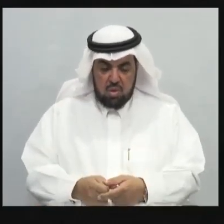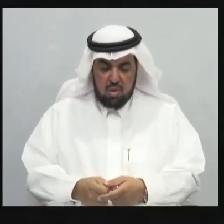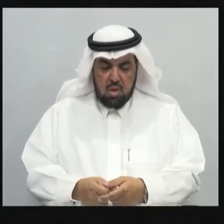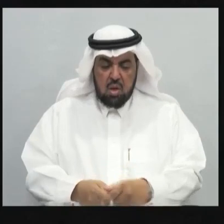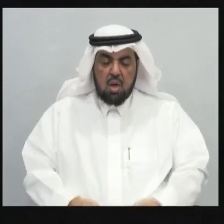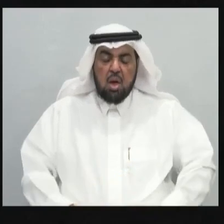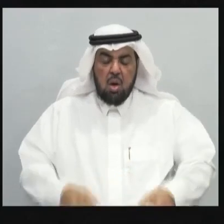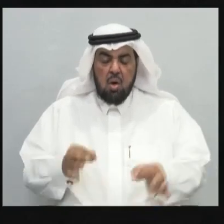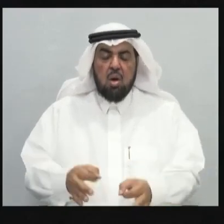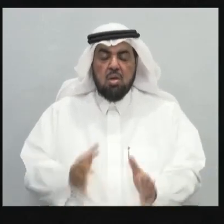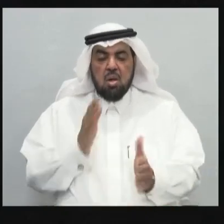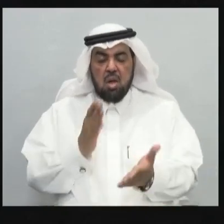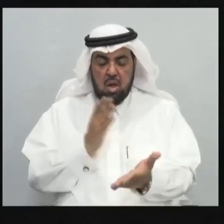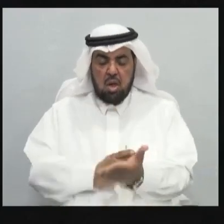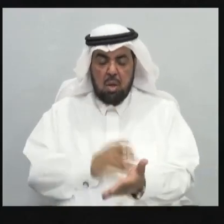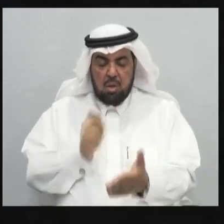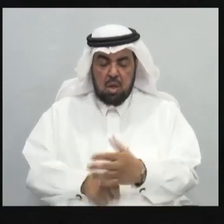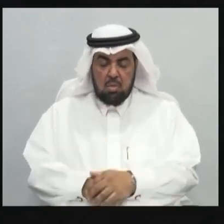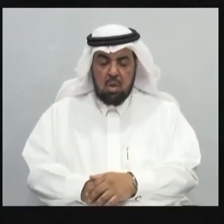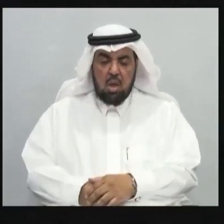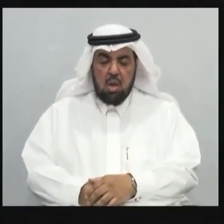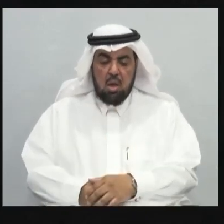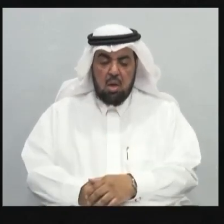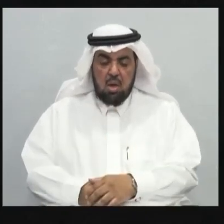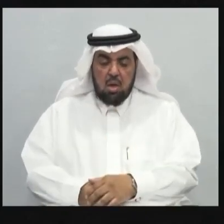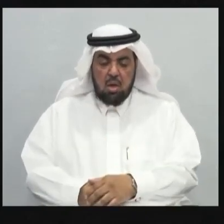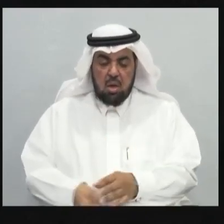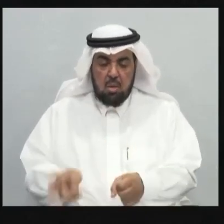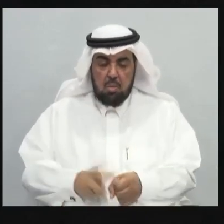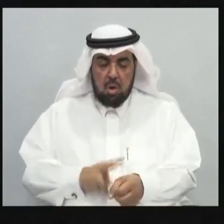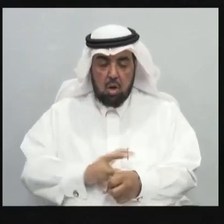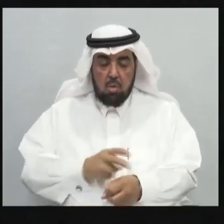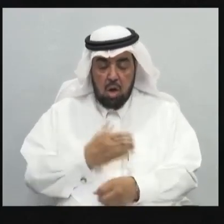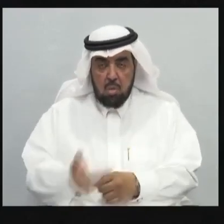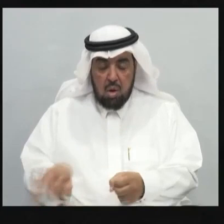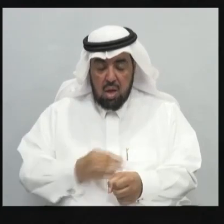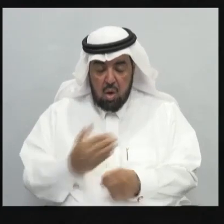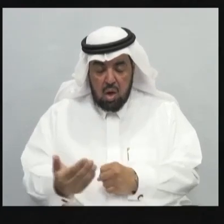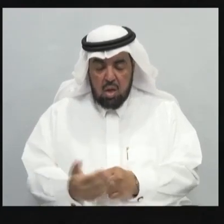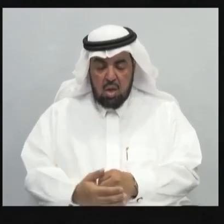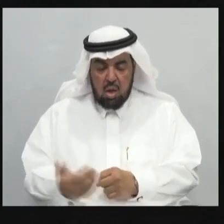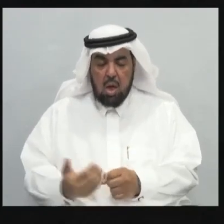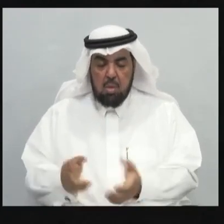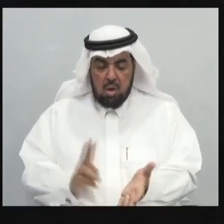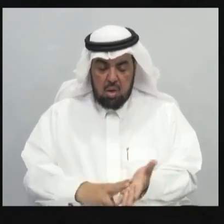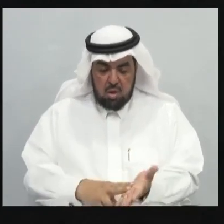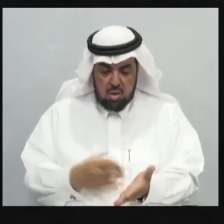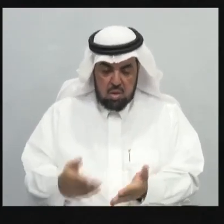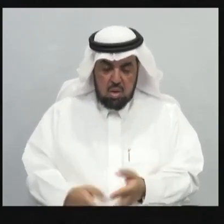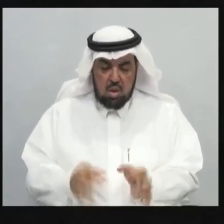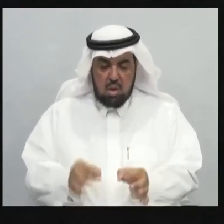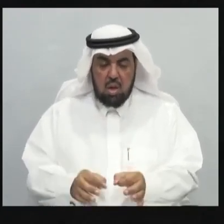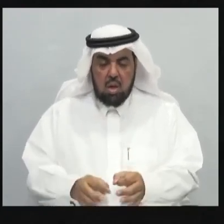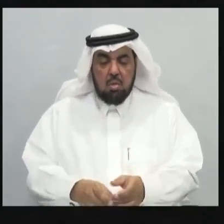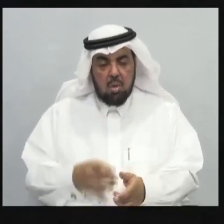لذلك نؤكد في الخطابات الرسميه لا تعاد البريد او لا يعاد البريد الكتروني لذا قبل ارساله تاكد من